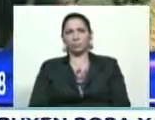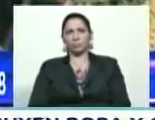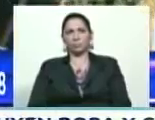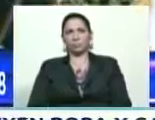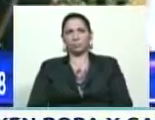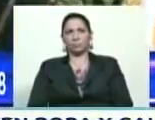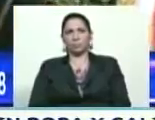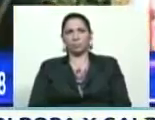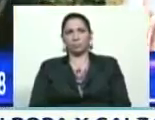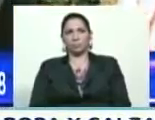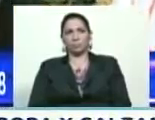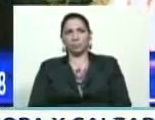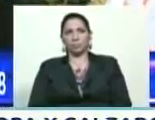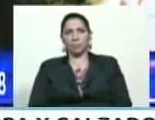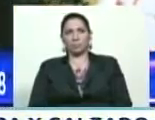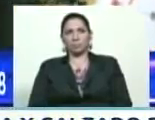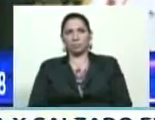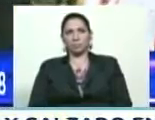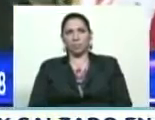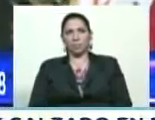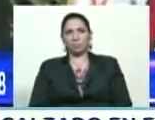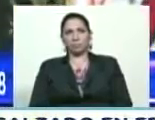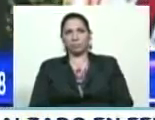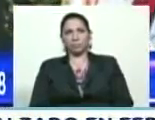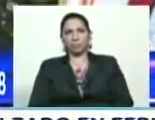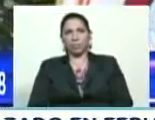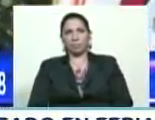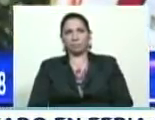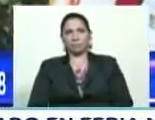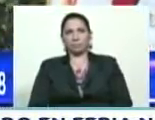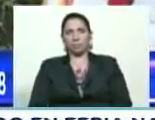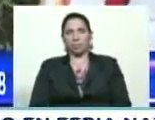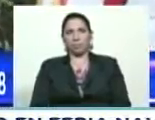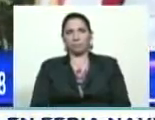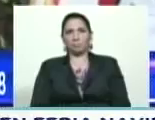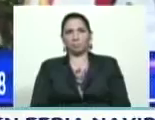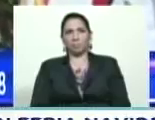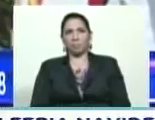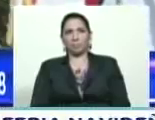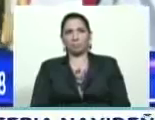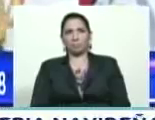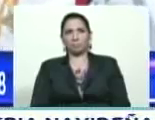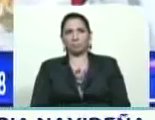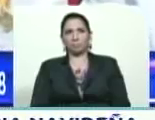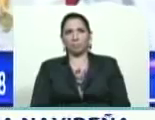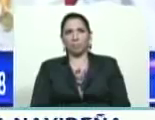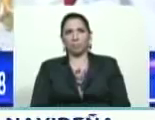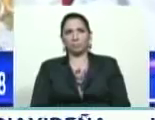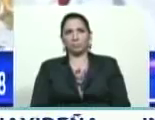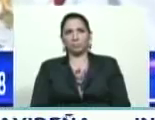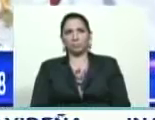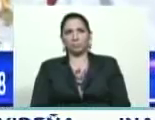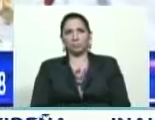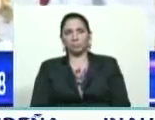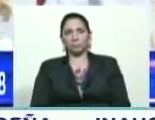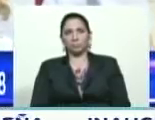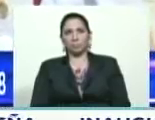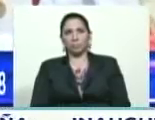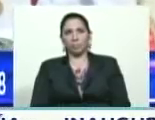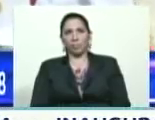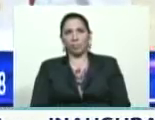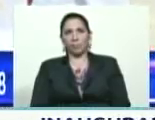будем развивать взаимовыгодное мирное сотрудничество, я хотел бы предупредить, что мы готовы отстоять независимость и